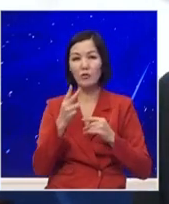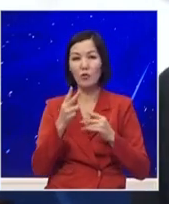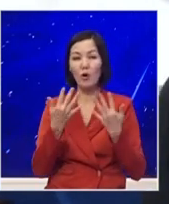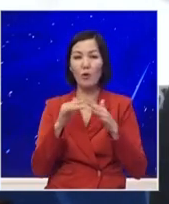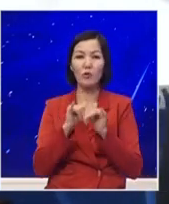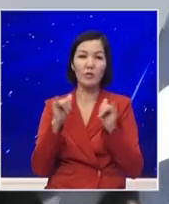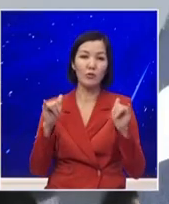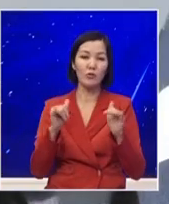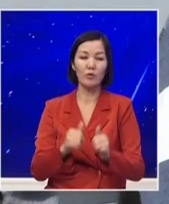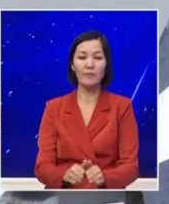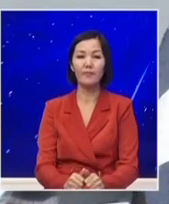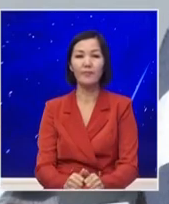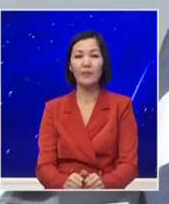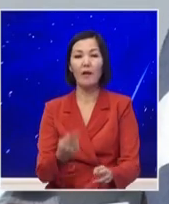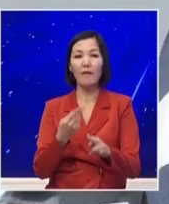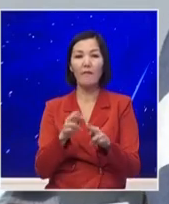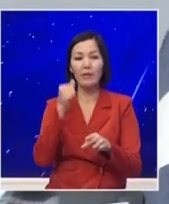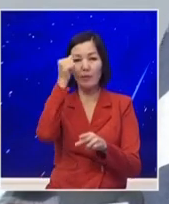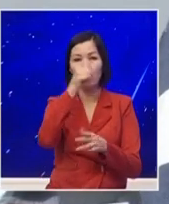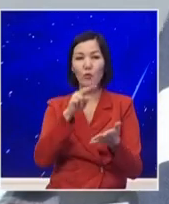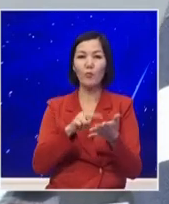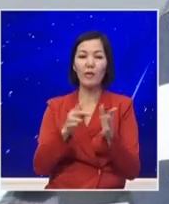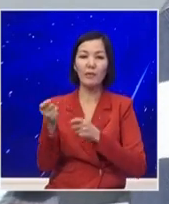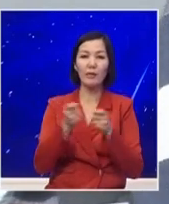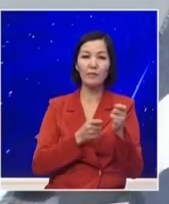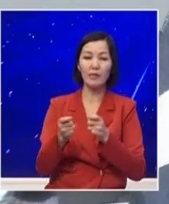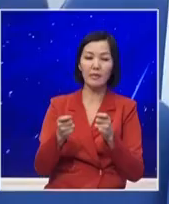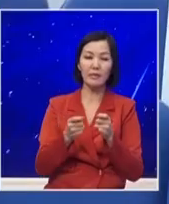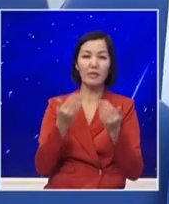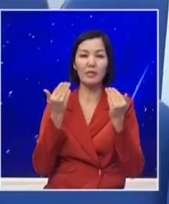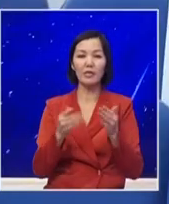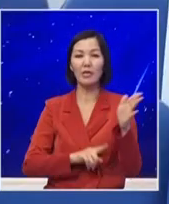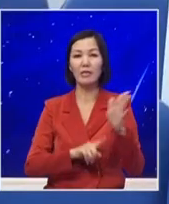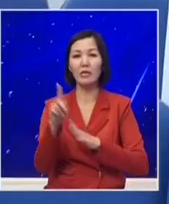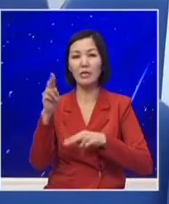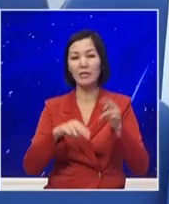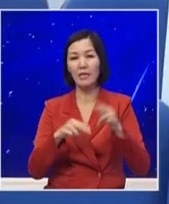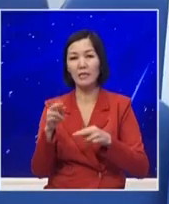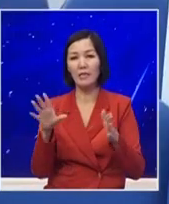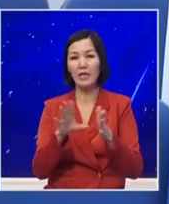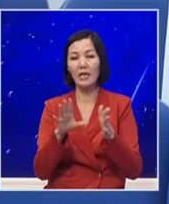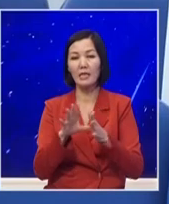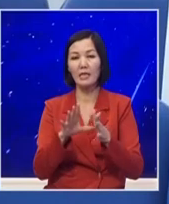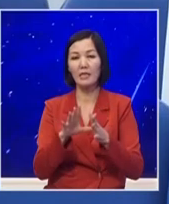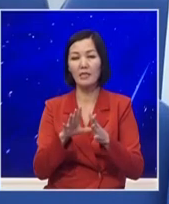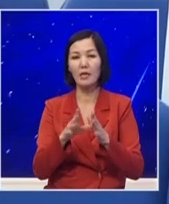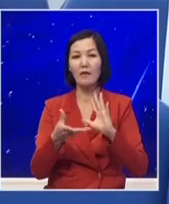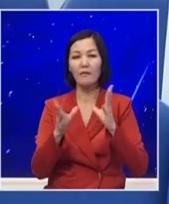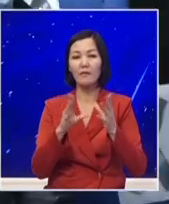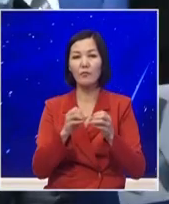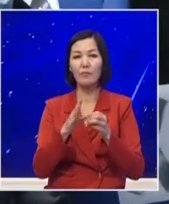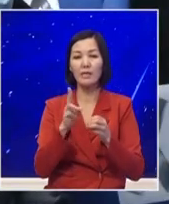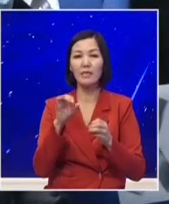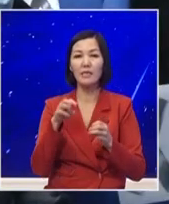растет и процветает. В текущем году в планах у администрации сельского округа начать строительство электросети протяженностью более